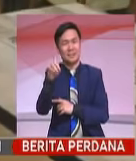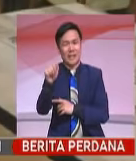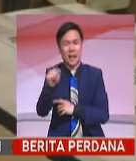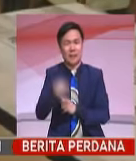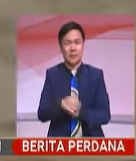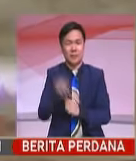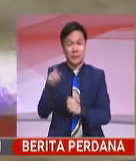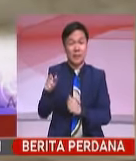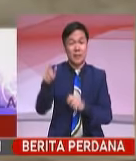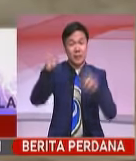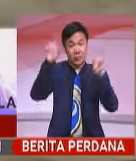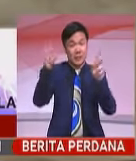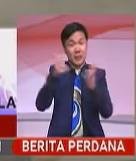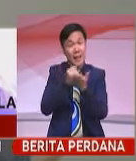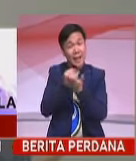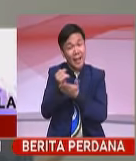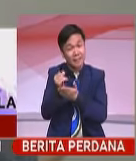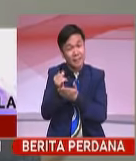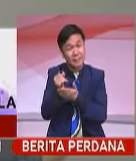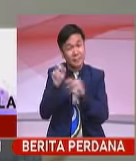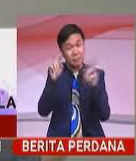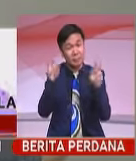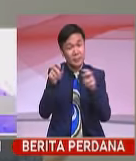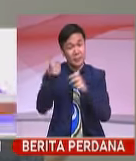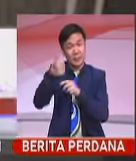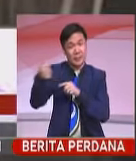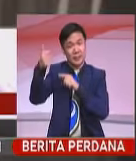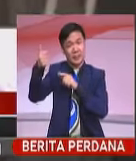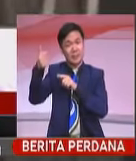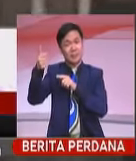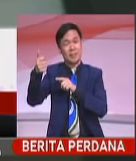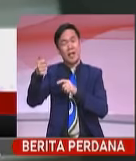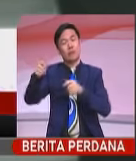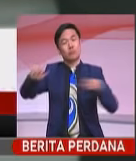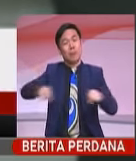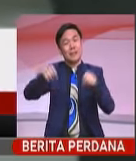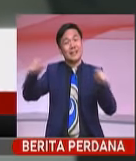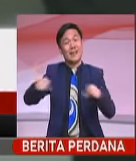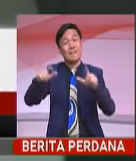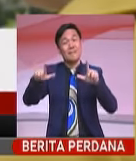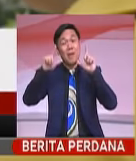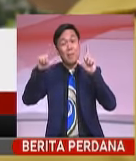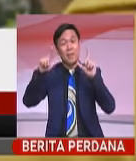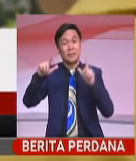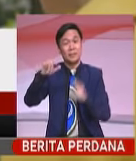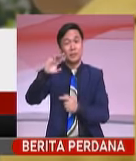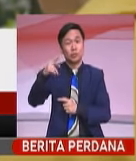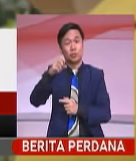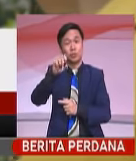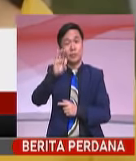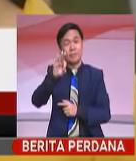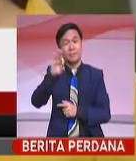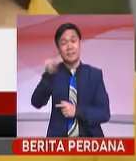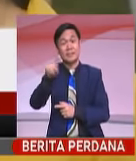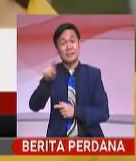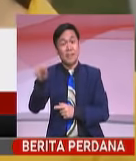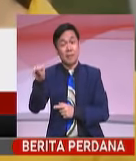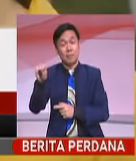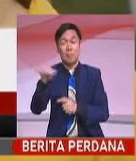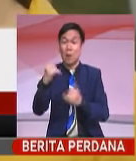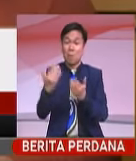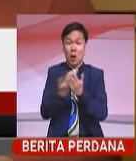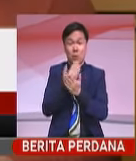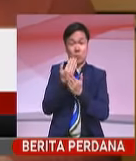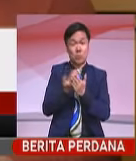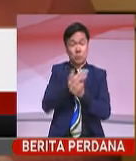Istimewanya, Ikhlas merupakan telefilm pertama terbitan chef masakan terkenal tanah air iaitu Chef Zam. Mengakui biarpun baharu